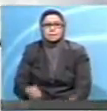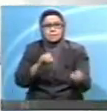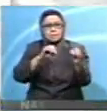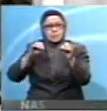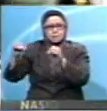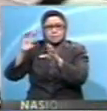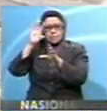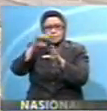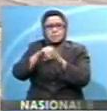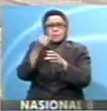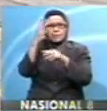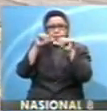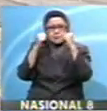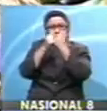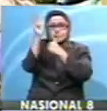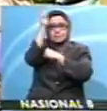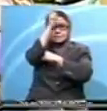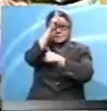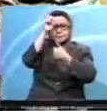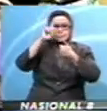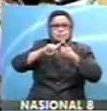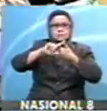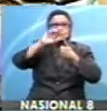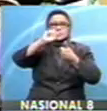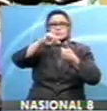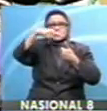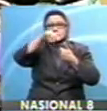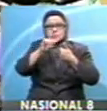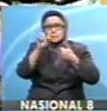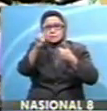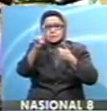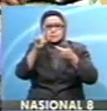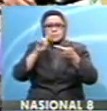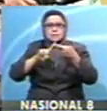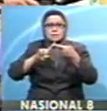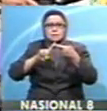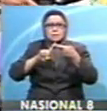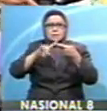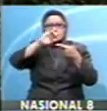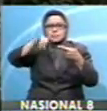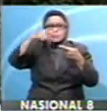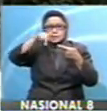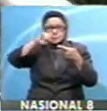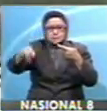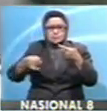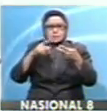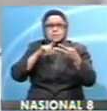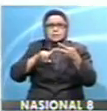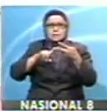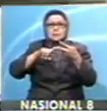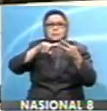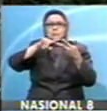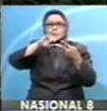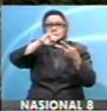operasi melibatkan beberapa agensi kerajaan seperti suruhanjaya pengangkutan awam darat jabatan pengangkutan Jalan jabatan alam